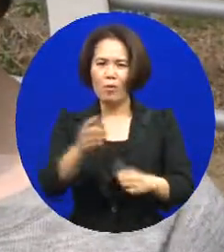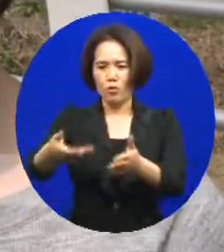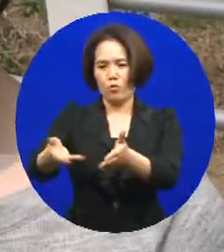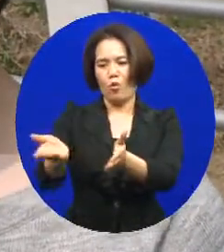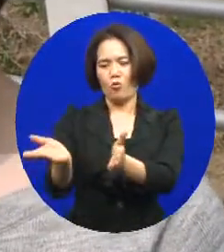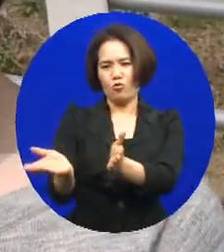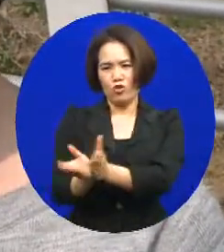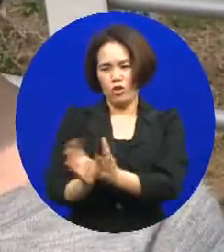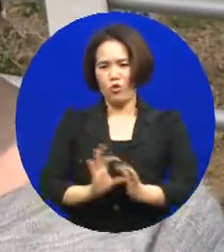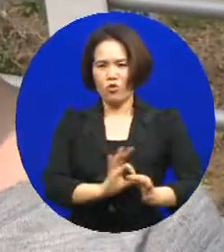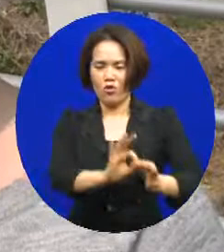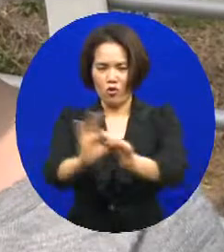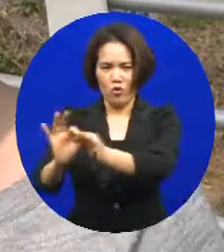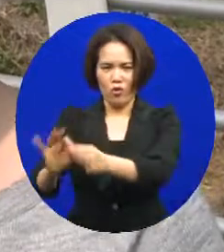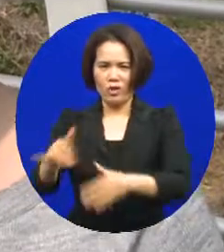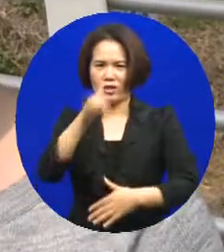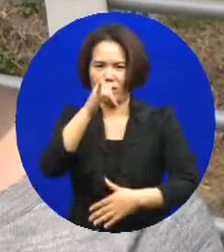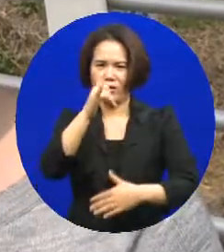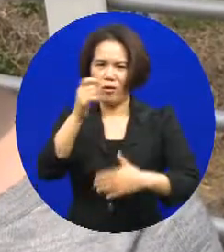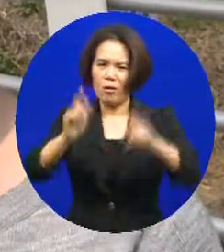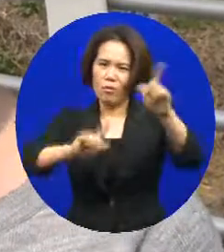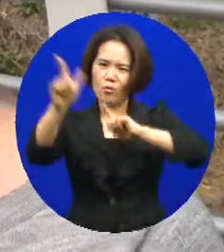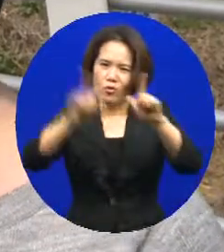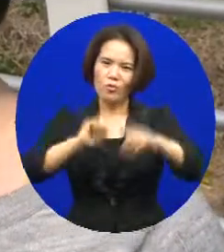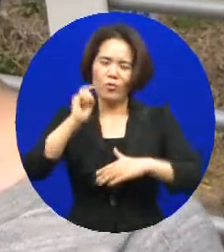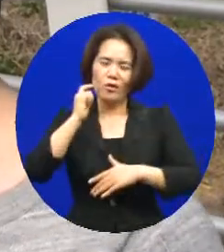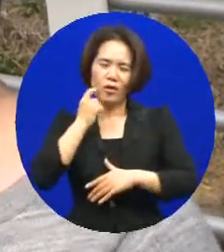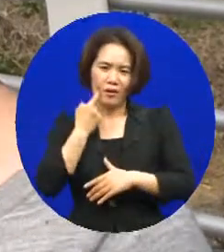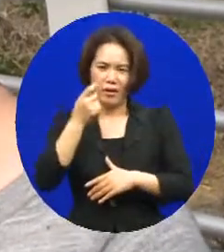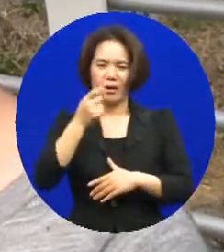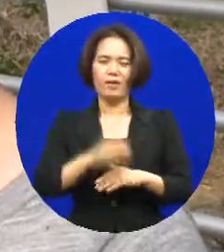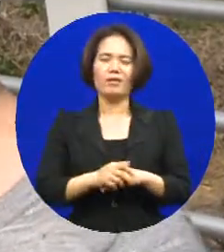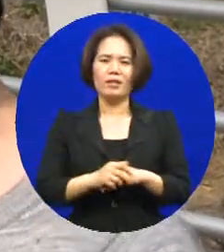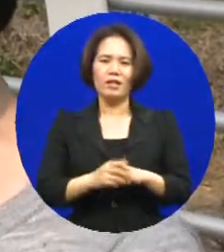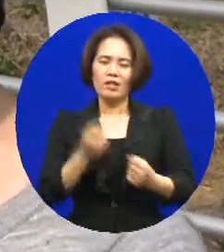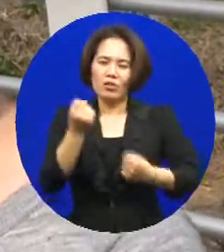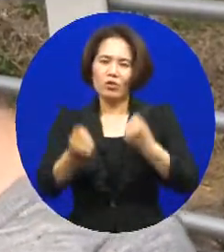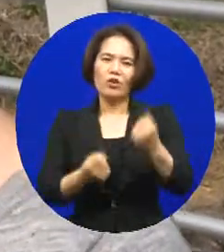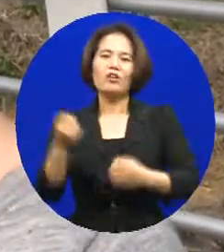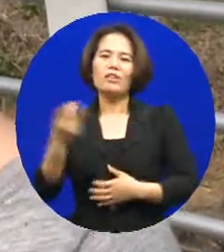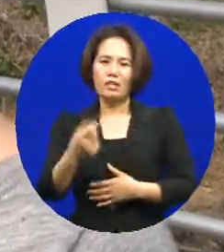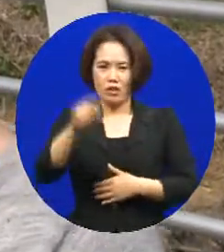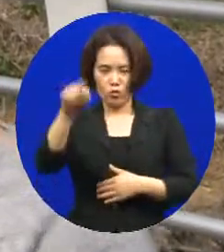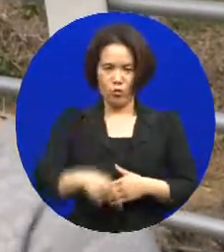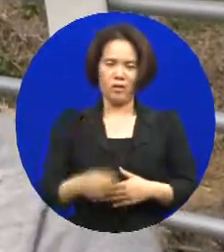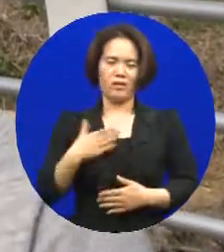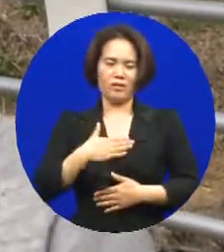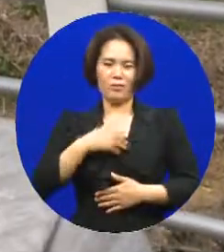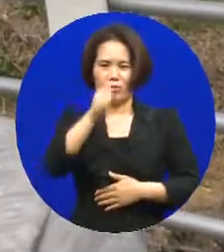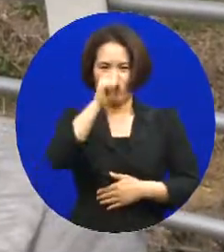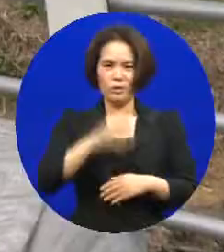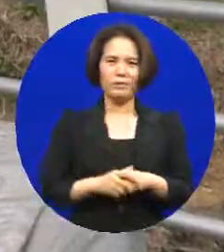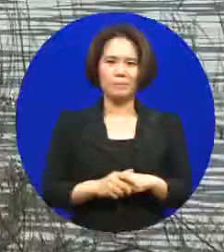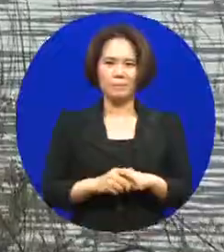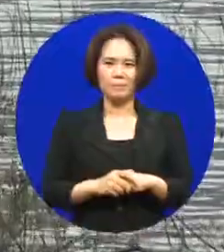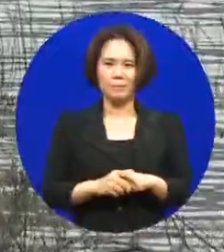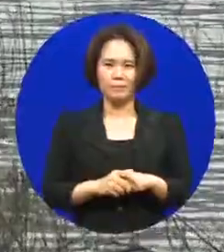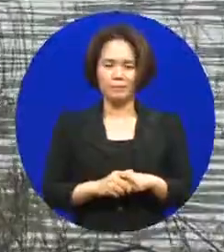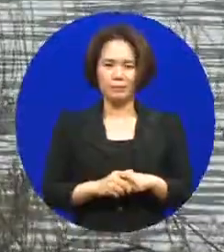이렇게 연결이 돼서 너무 경치가 좋고요. 자전거 타고 자주 다니거든요. 기분이 굉장히